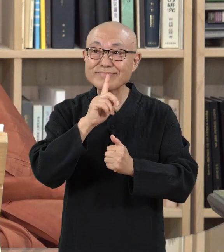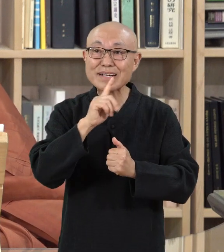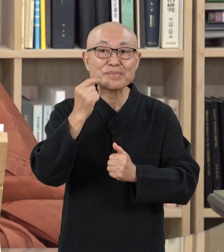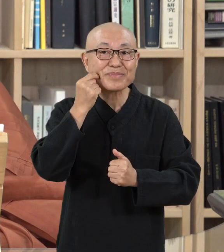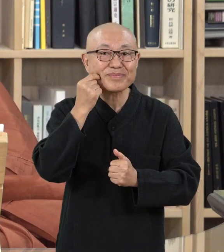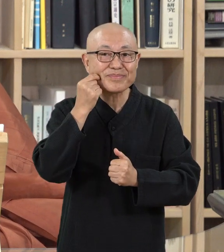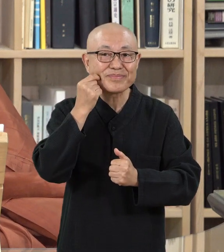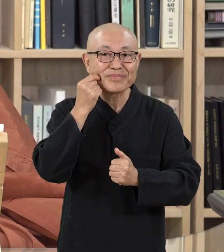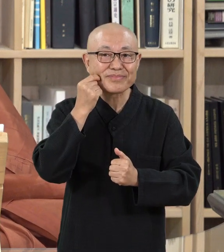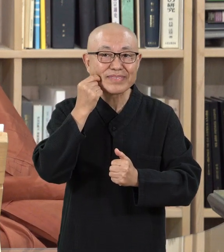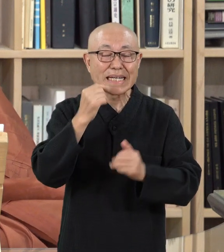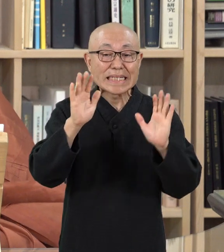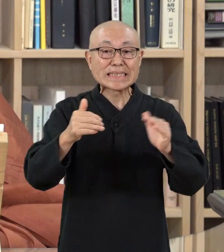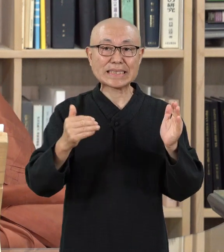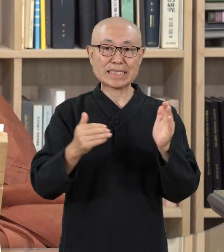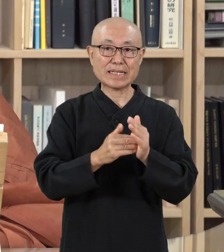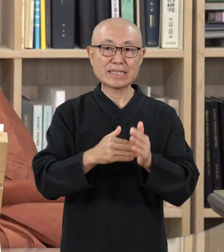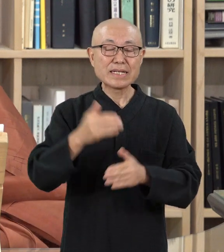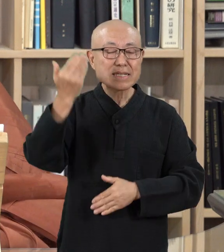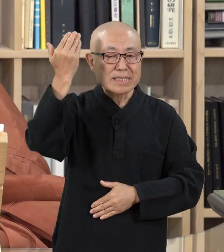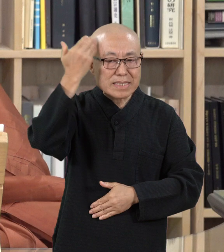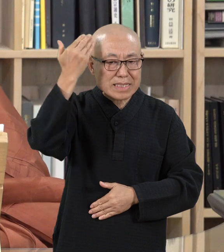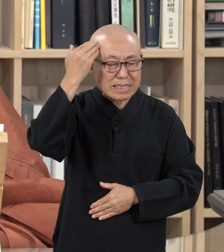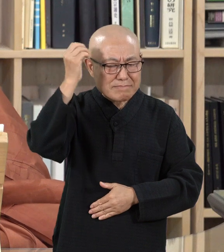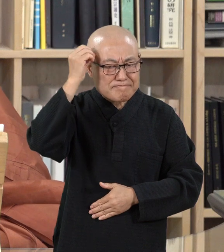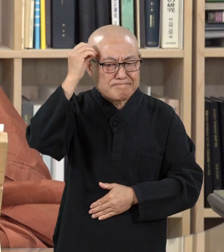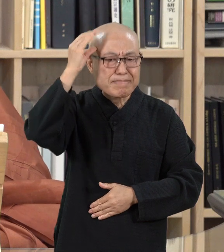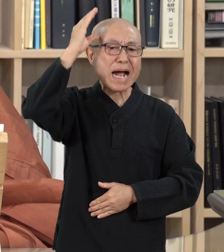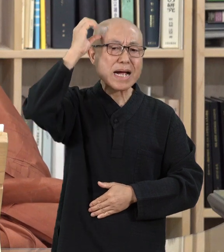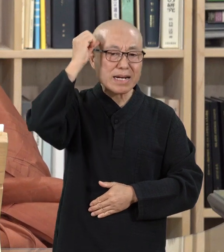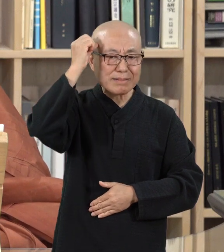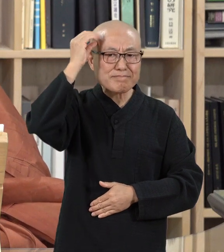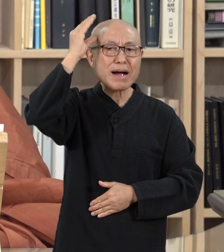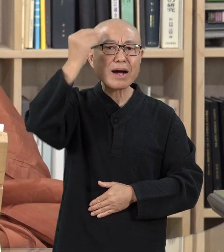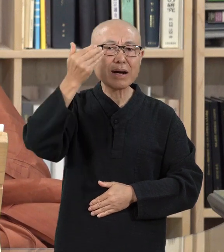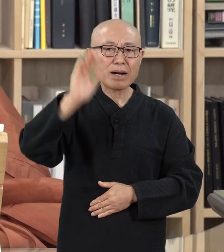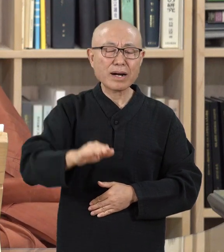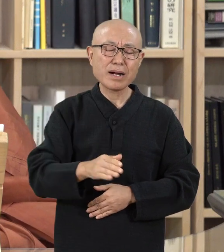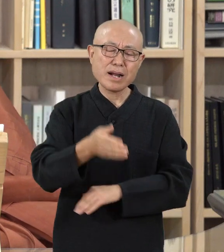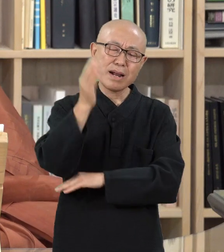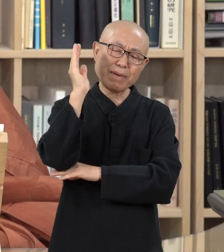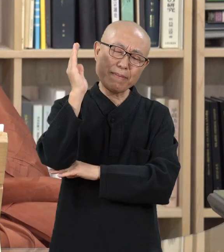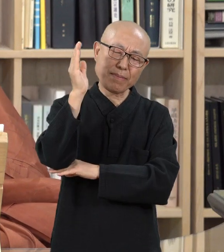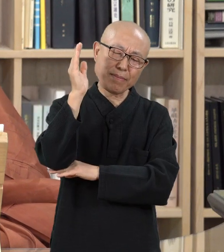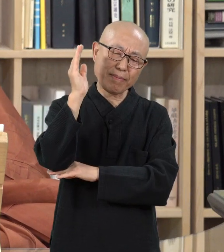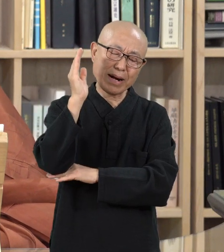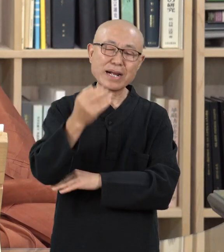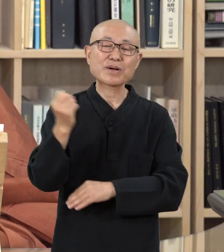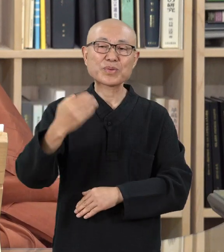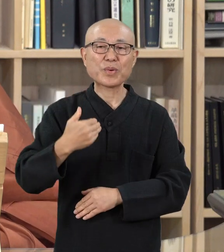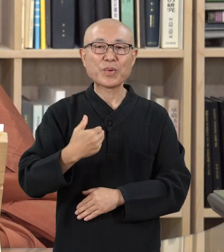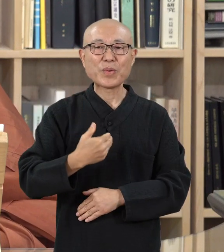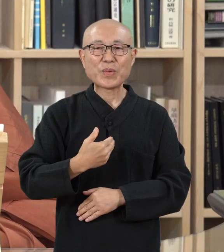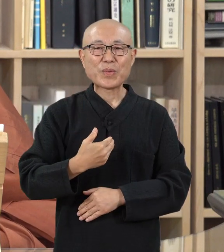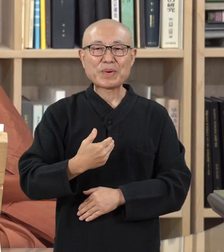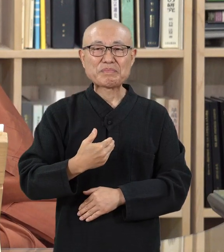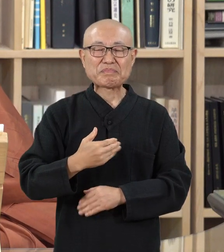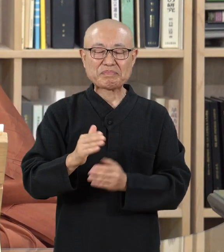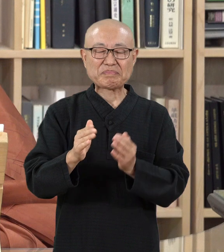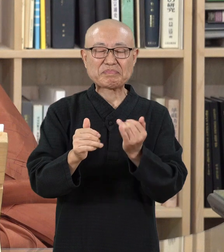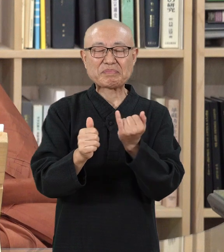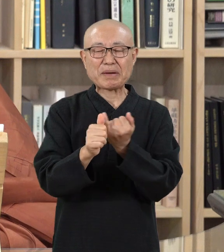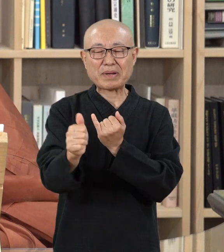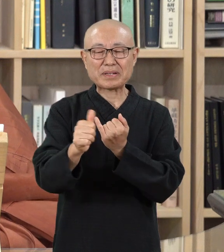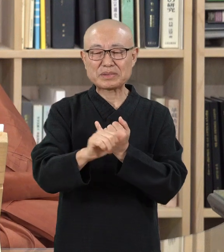고요함에 지금까지 내가 그러한 그 불행을 딛고 떠돌아다니고 또 자기의 그